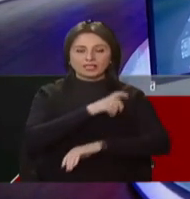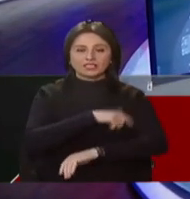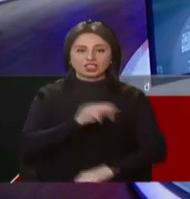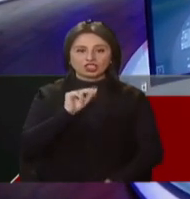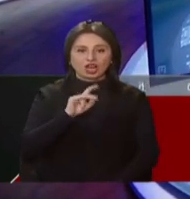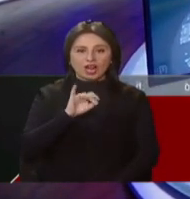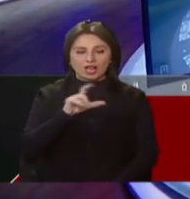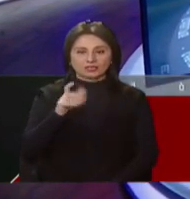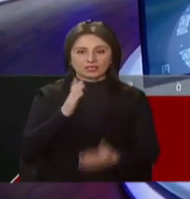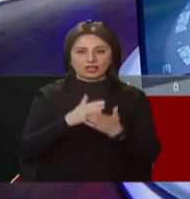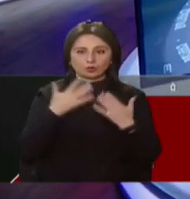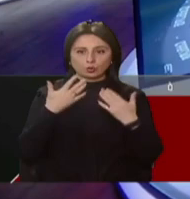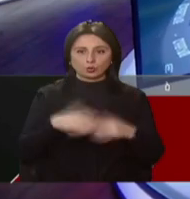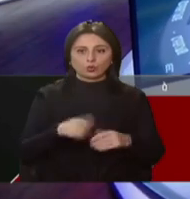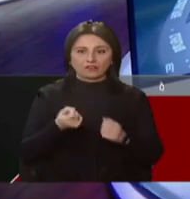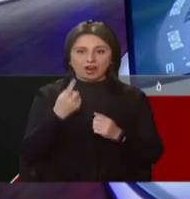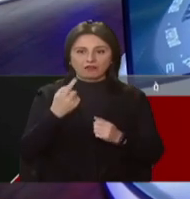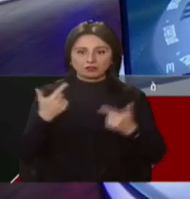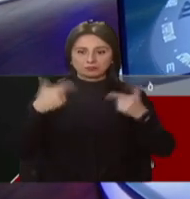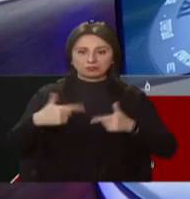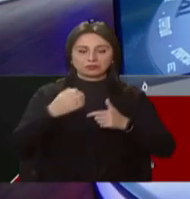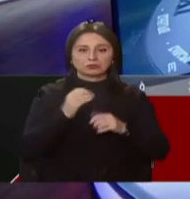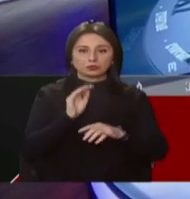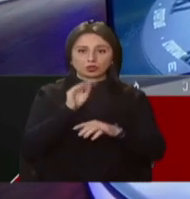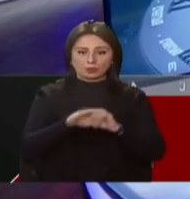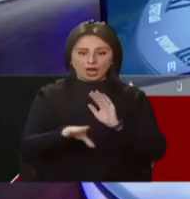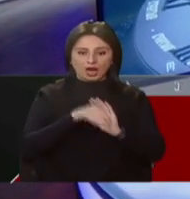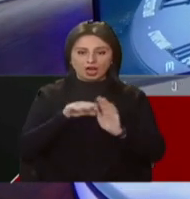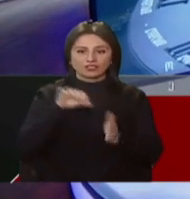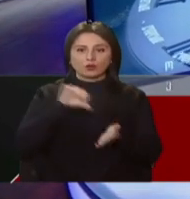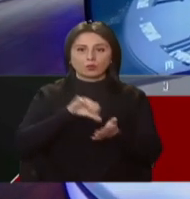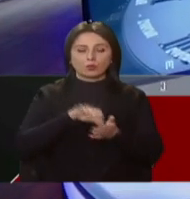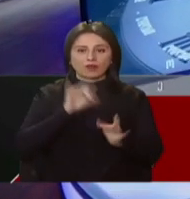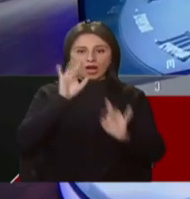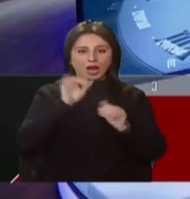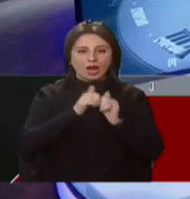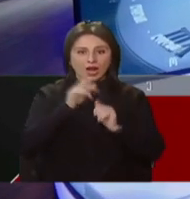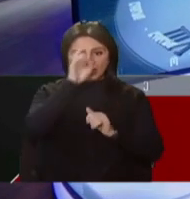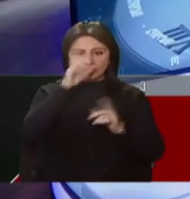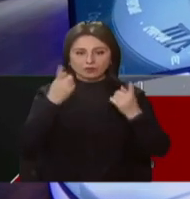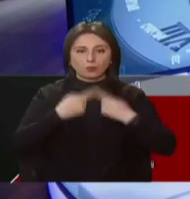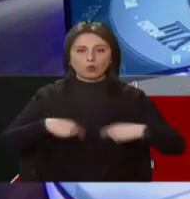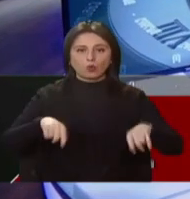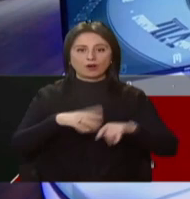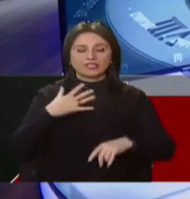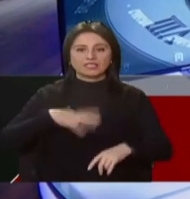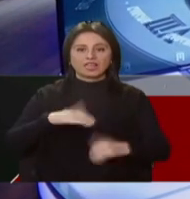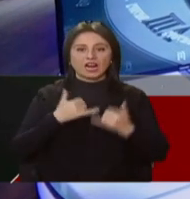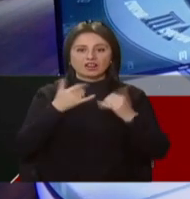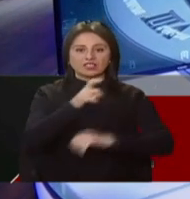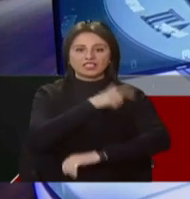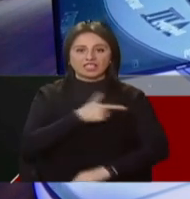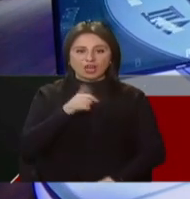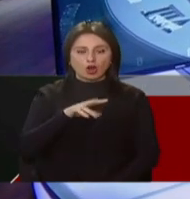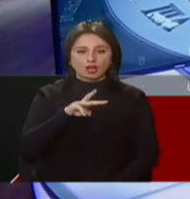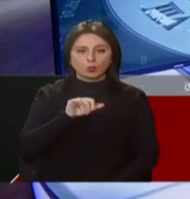გიორგი ჩალაძია, რომელსაც უკვე გამოუჩნდნენ მოწინააღმდეგეები. არჩევნებში მონაწილეობას აანონსებს არასამთავრობო ორგანიზაცია საქართველოსთვის წევრი